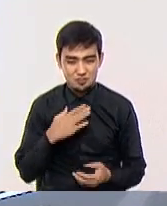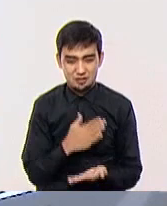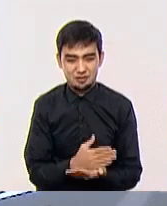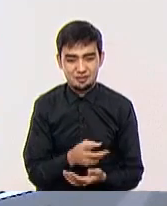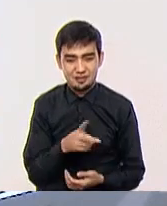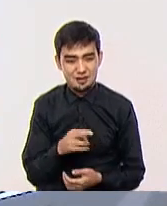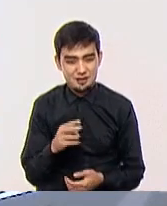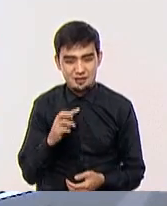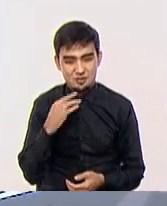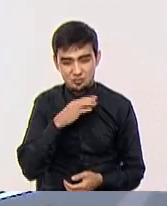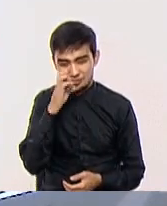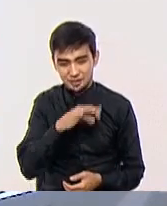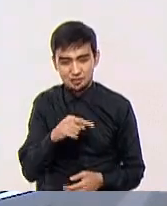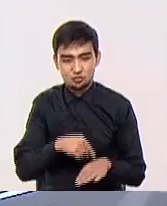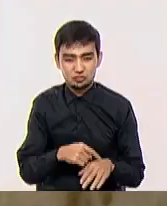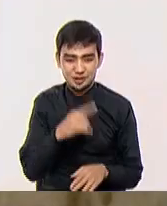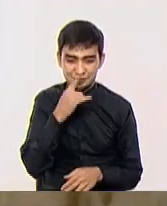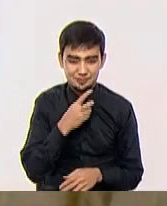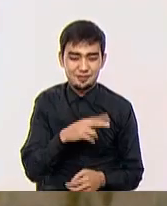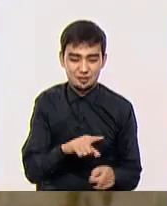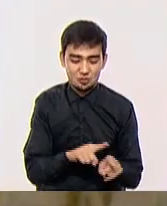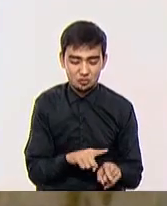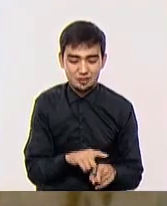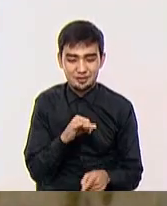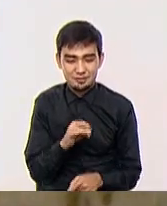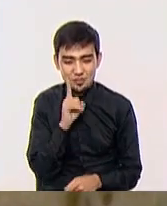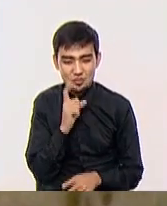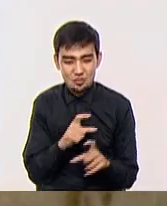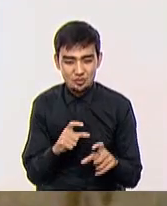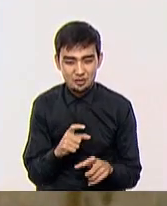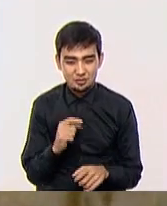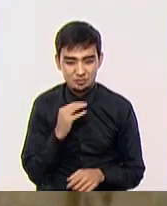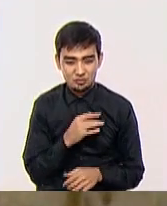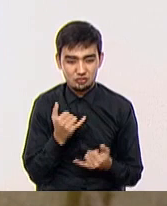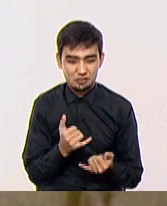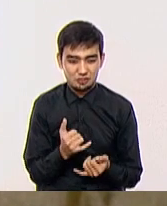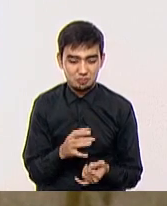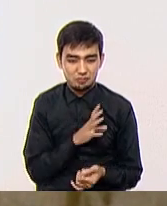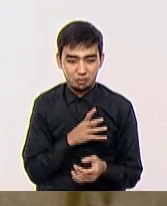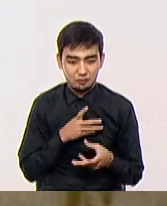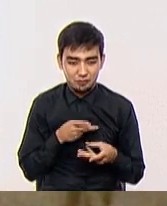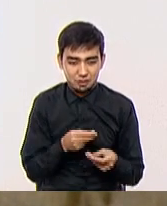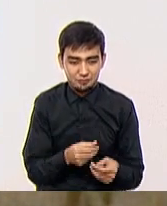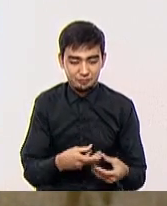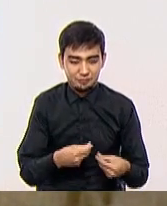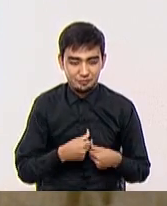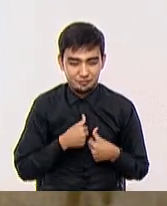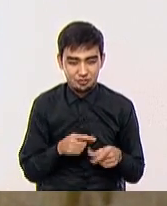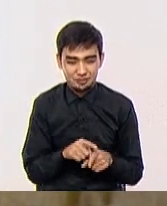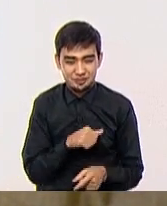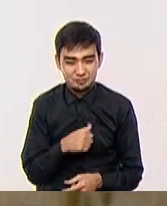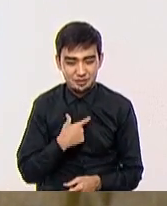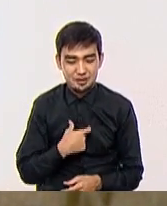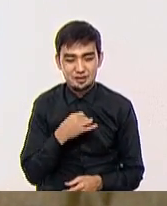для многих стран и чувствительная для Казахстана. Молодые люди зачастую оказываются предоставлены сами себе.